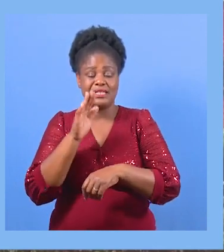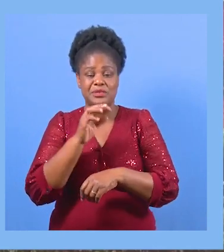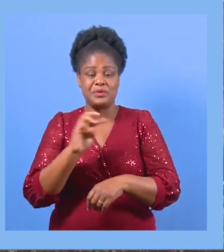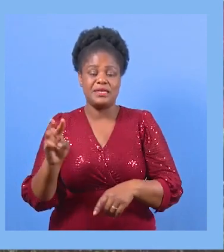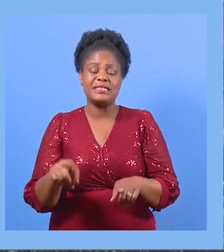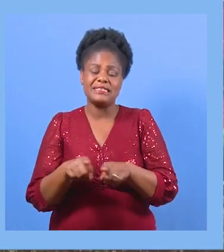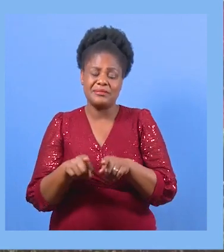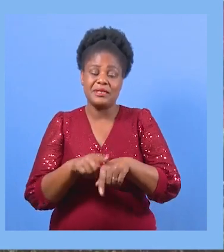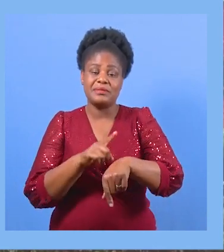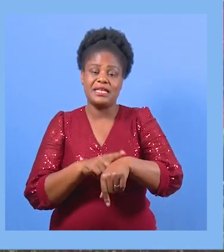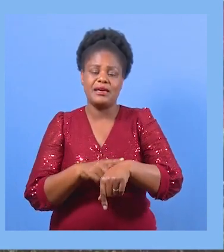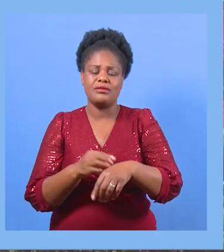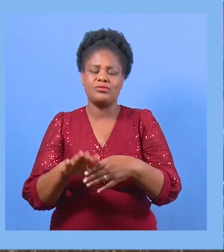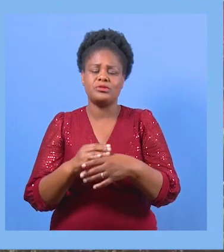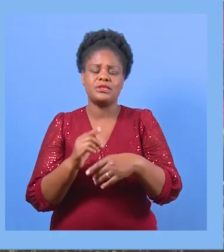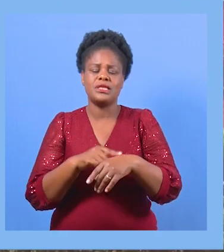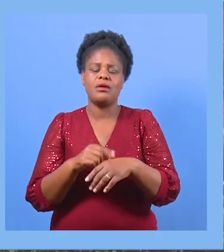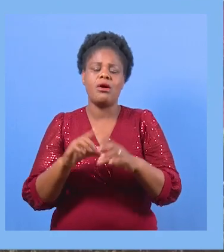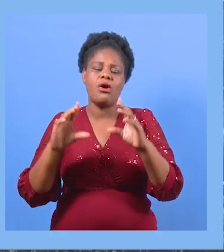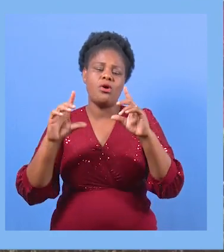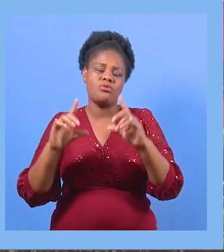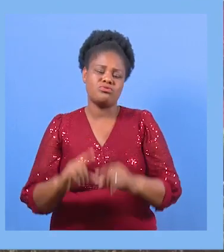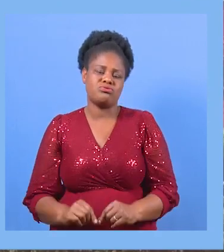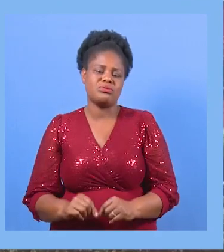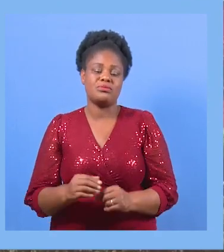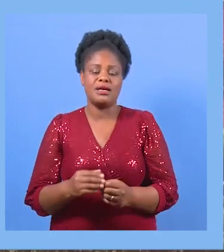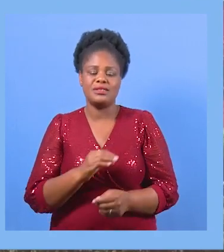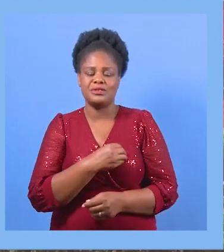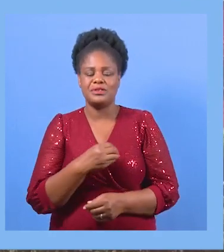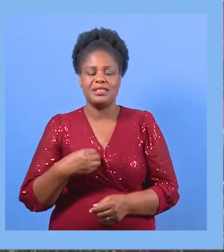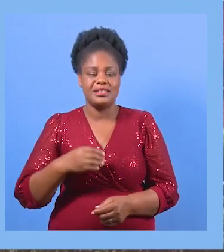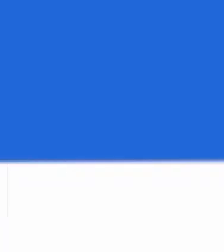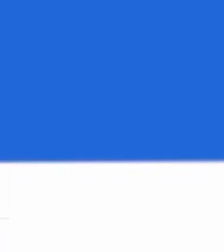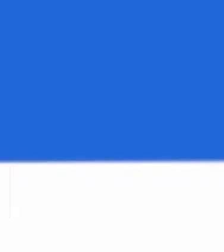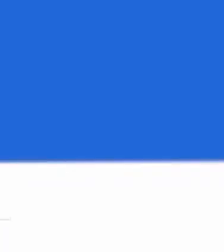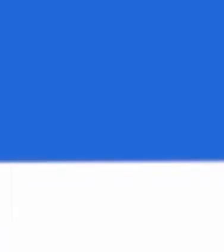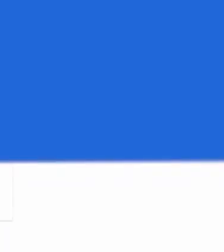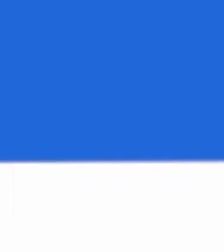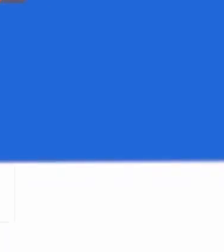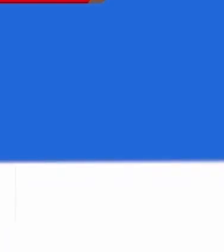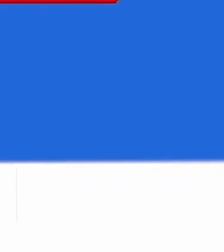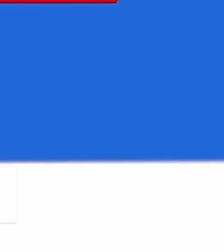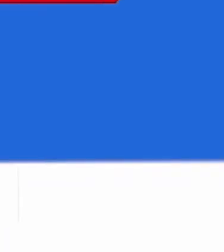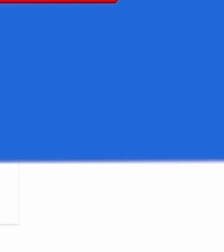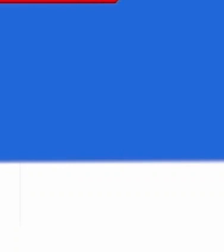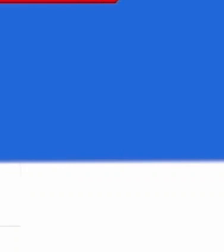chiringazuva chiye chabva chatsvuka chikakwata. Ndinwenyu Dr. Rebecca Chisamba.